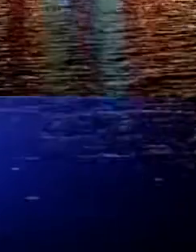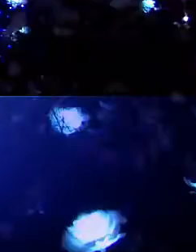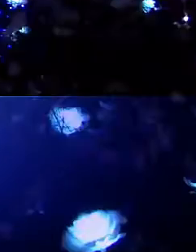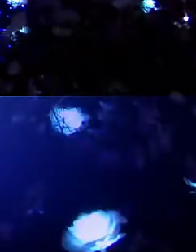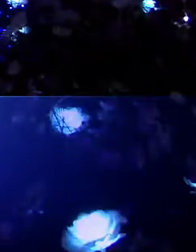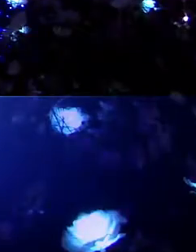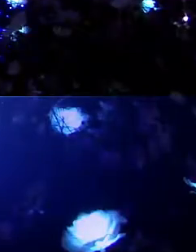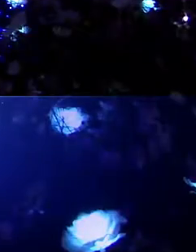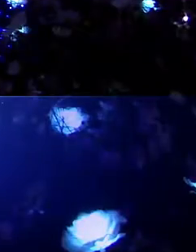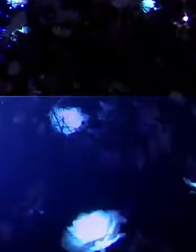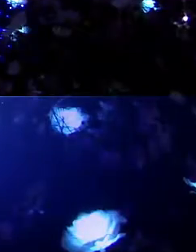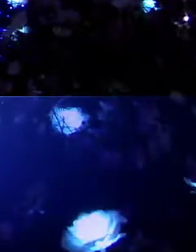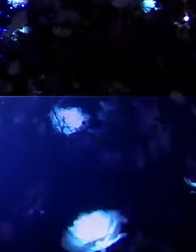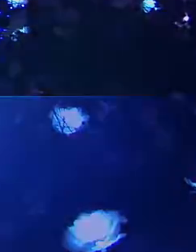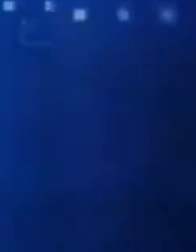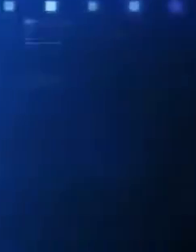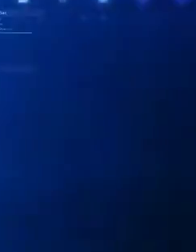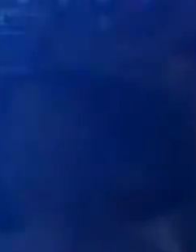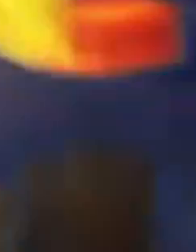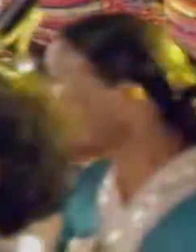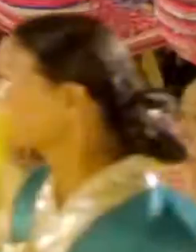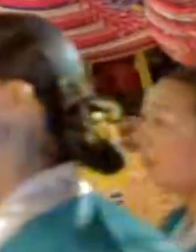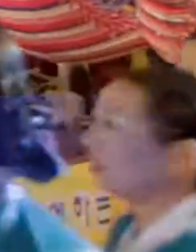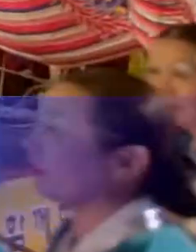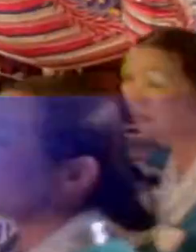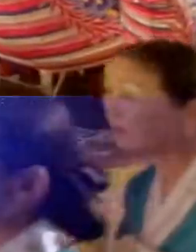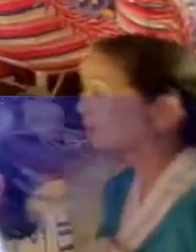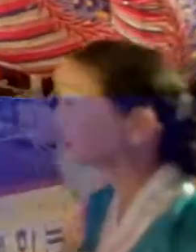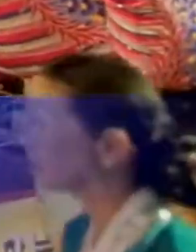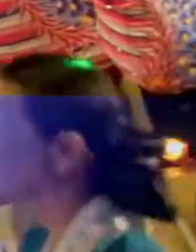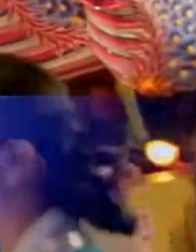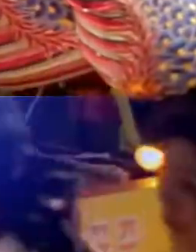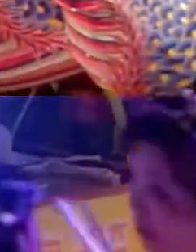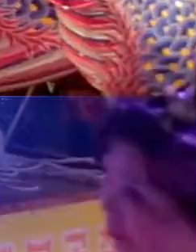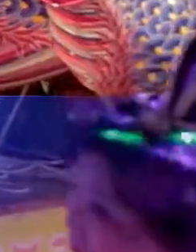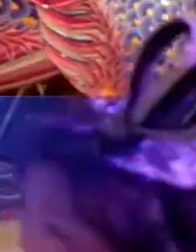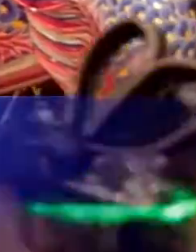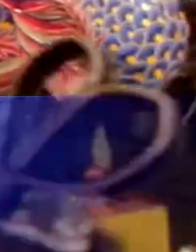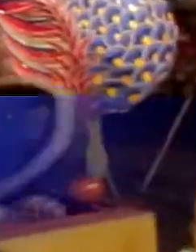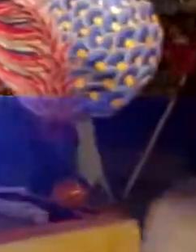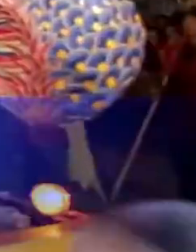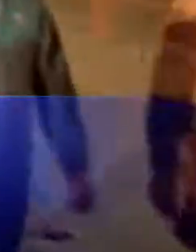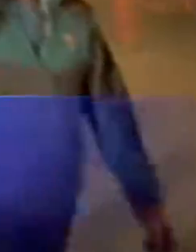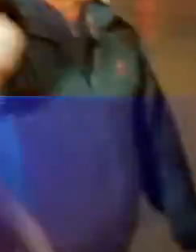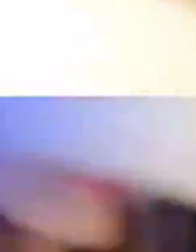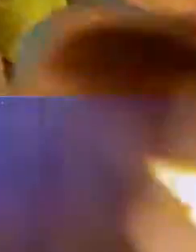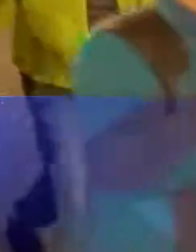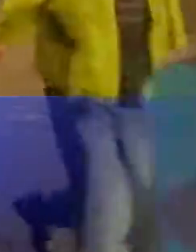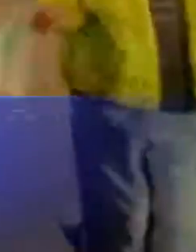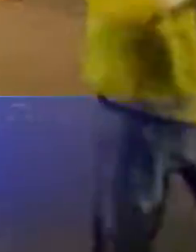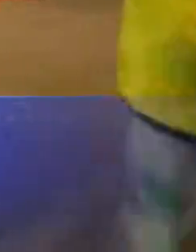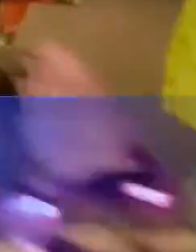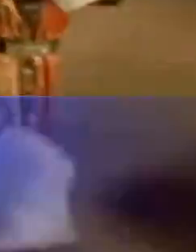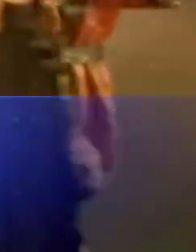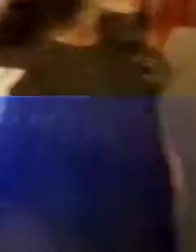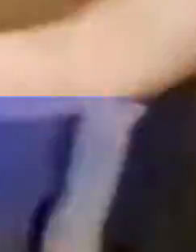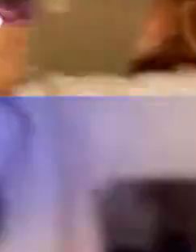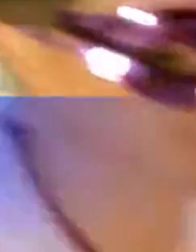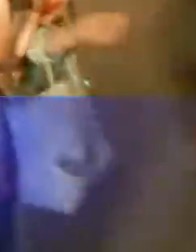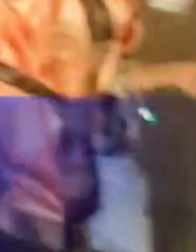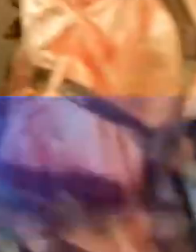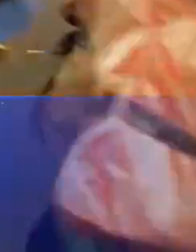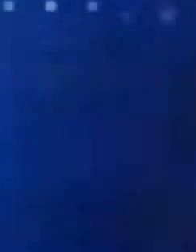백제마을이 관광객들을 사로잡고 있습니다. 시민이 참여하고 만들어가는 백제문화제 대표 프로그램인 웅진성